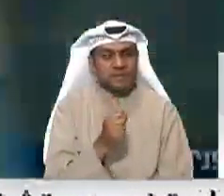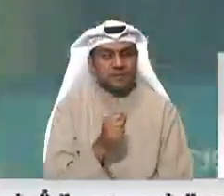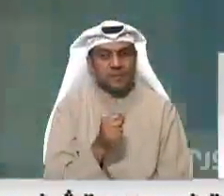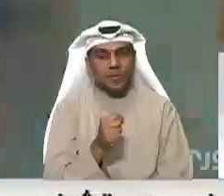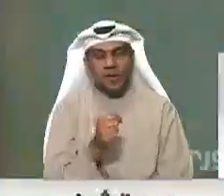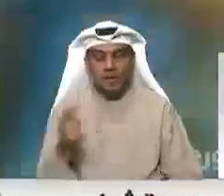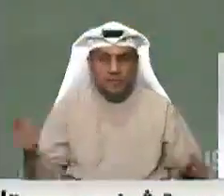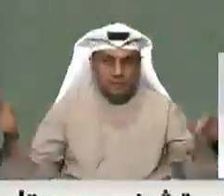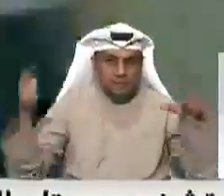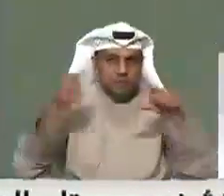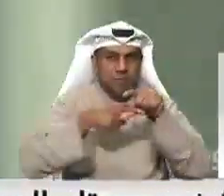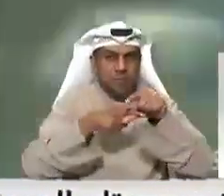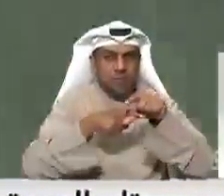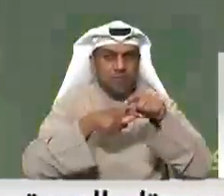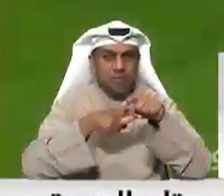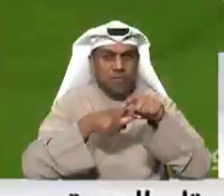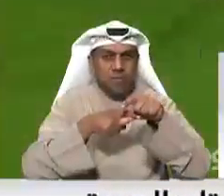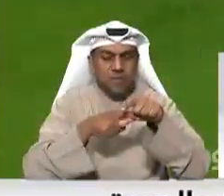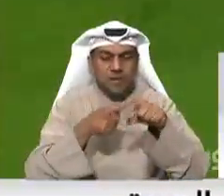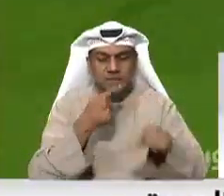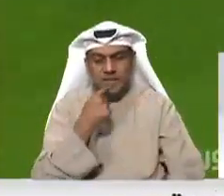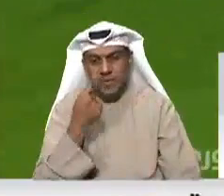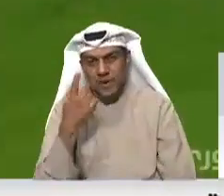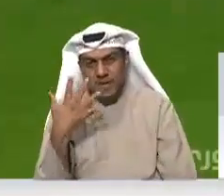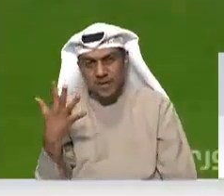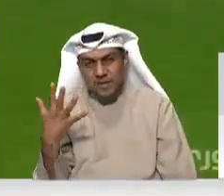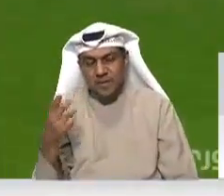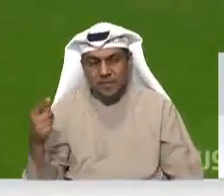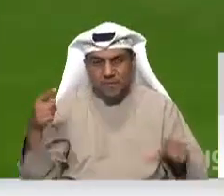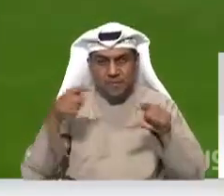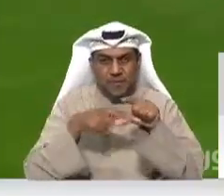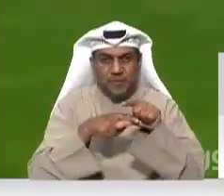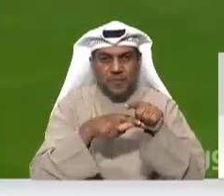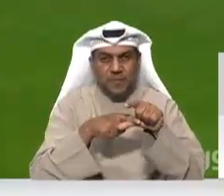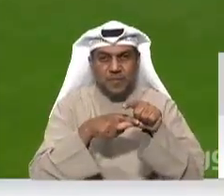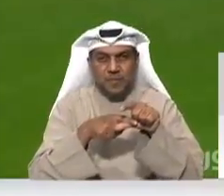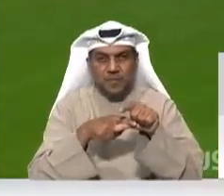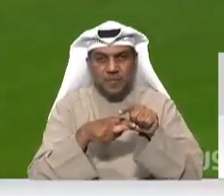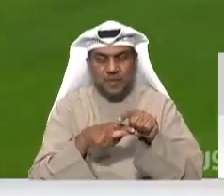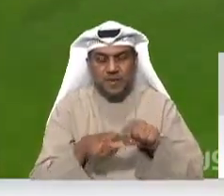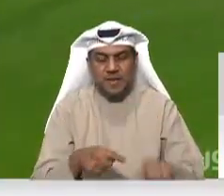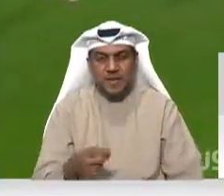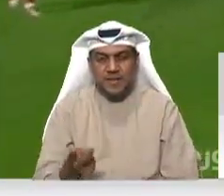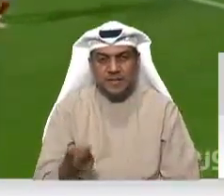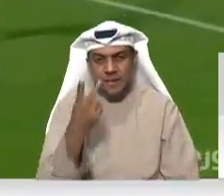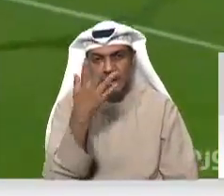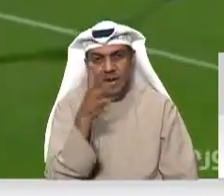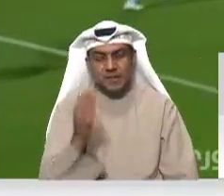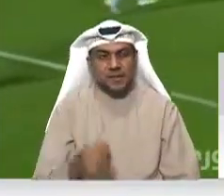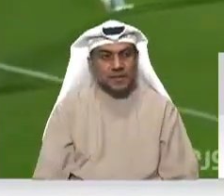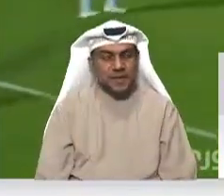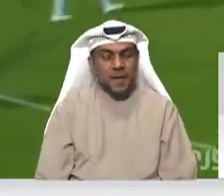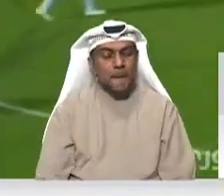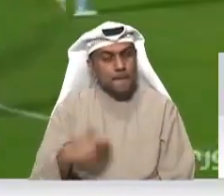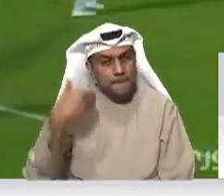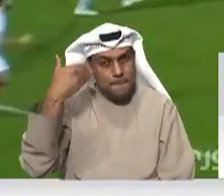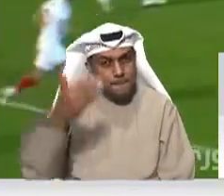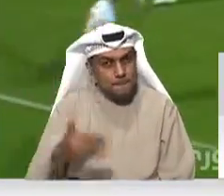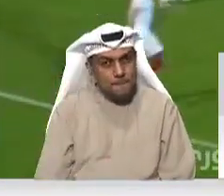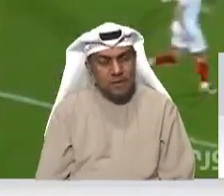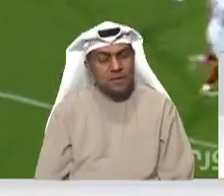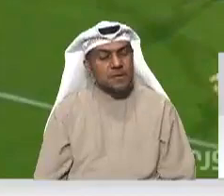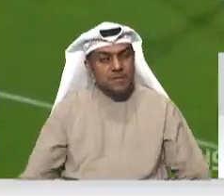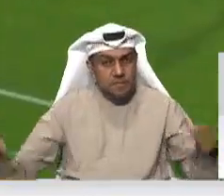الابيض بهدفين عبر يوسف ناصر في الدقيقه الحاديه والخمسين والبحرين محمد مرهون في الدقيقه السابعه والخمسين بعدها تمكن